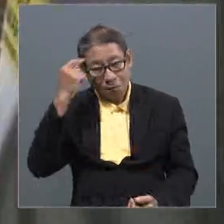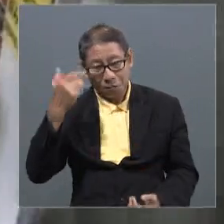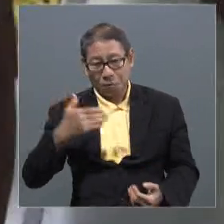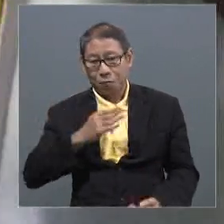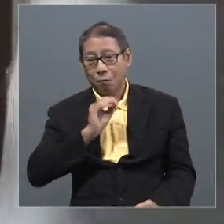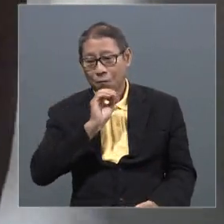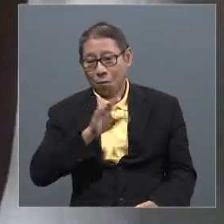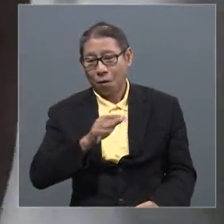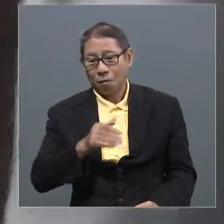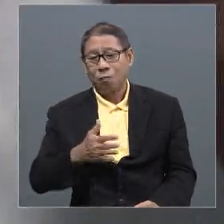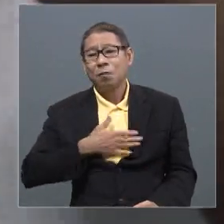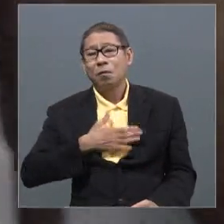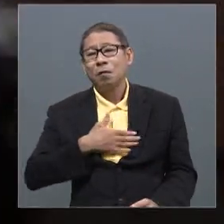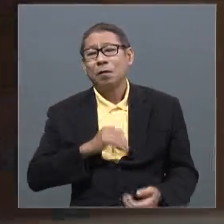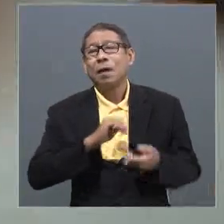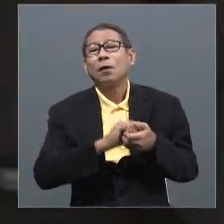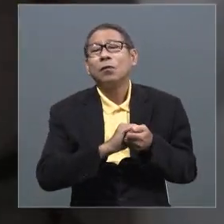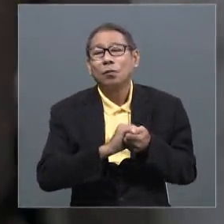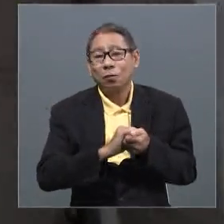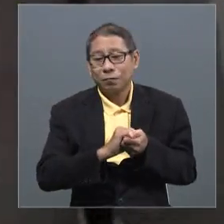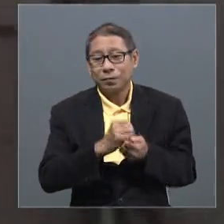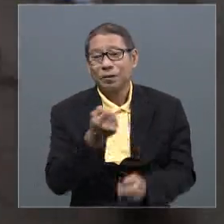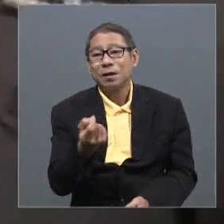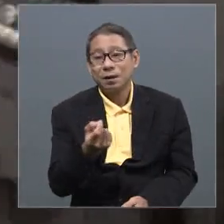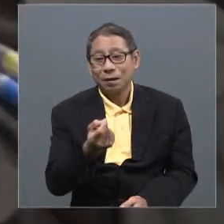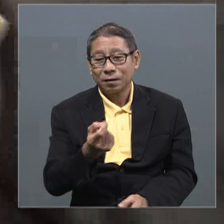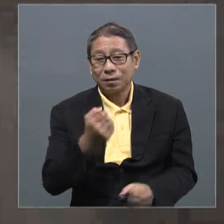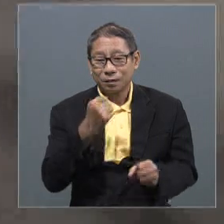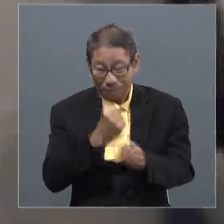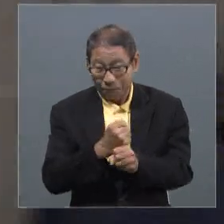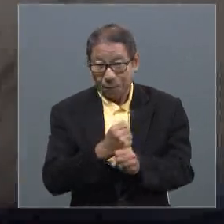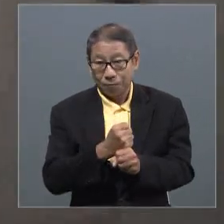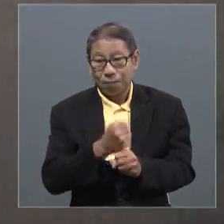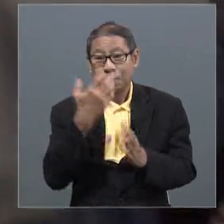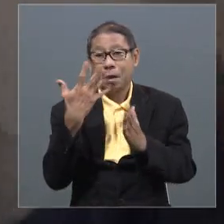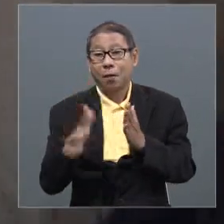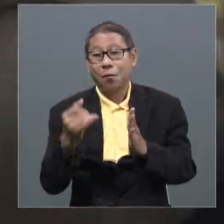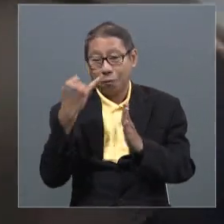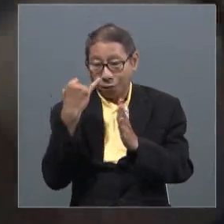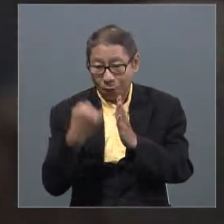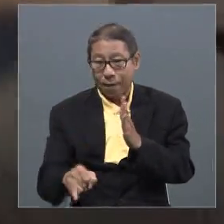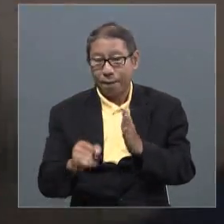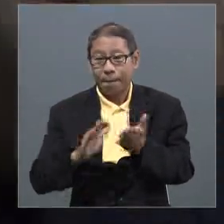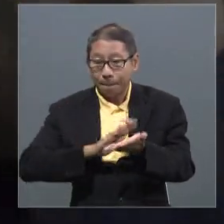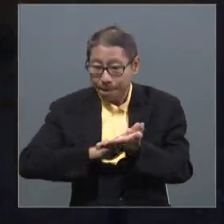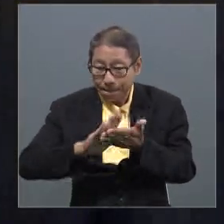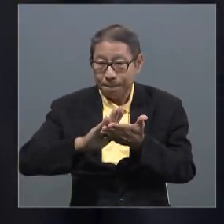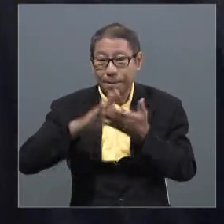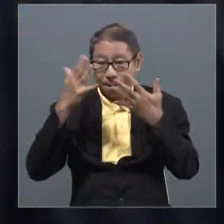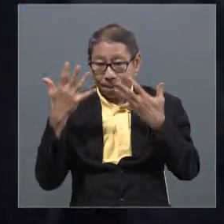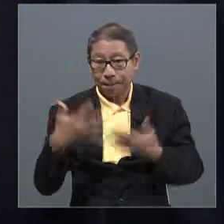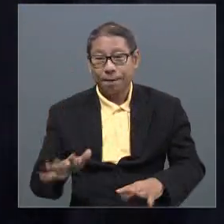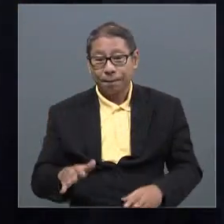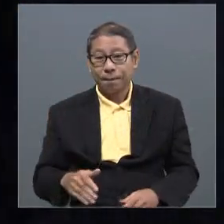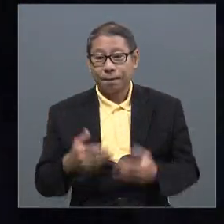ให้การว่าผมเป็นแค่ผู้ร่วมขบวนการเฉยๆแต่ก็ทำทำถูกมั้ยฮะทำไปหมดแล้วเออความผิดสำเร็จแล้วนะครับก็บอกว่า